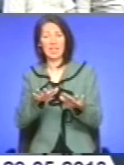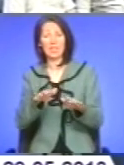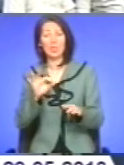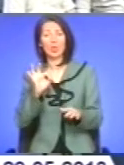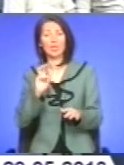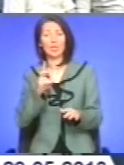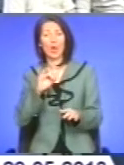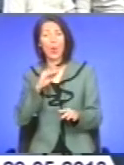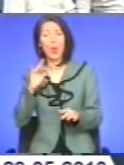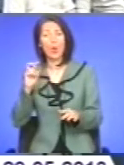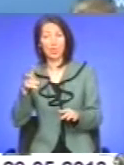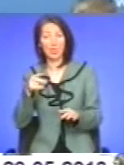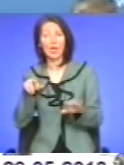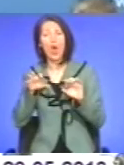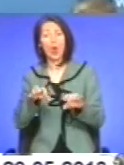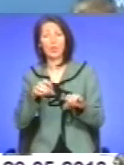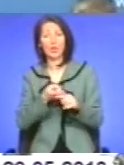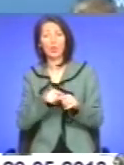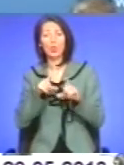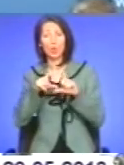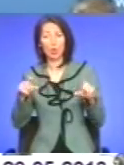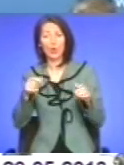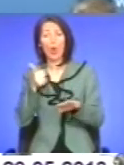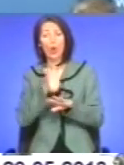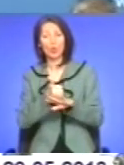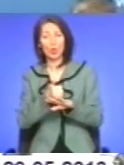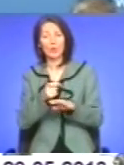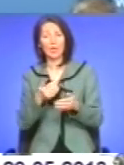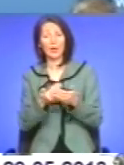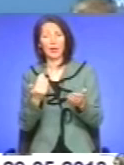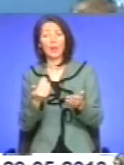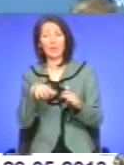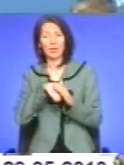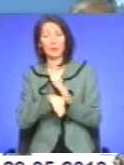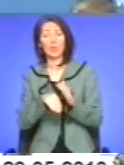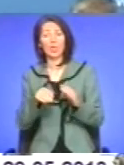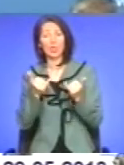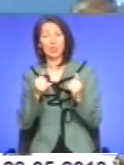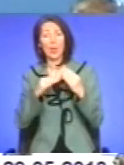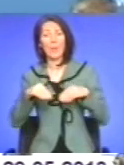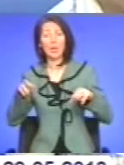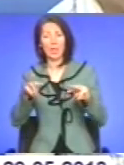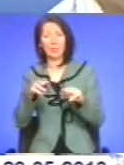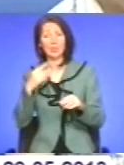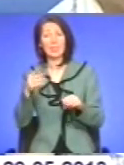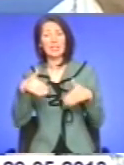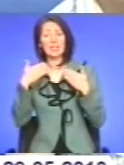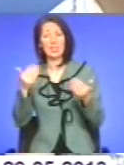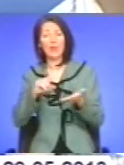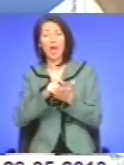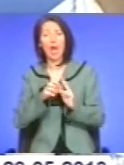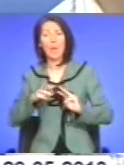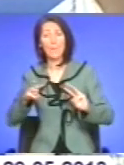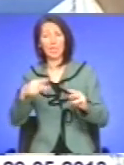Цю установу вона очолювала до її обрання до складу нинішнього парламенту. На думку Борщенка, за її ініціативи Кабмін у 2009-му видав розпорядження